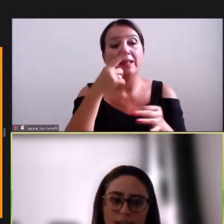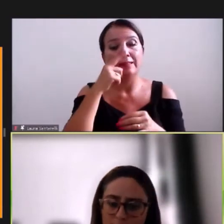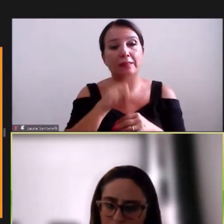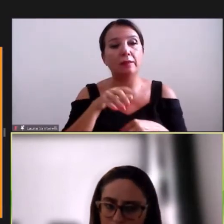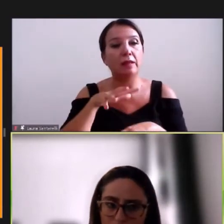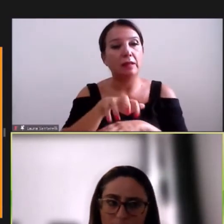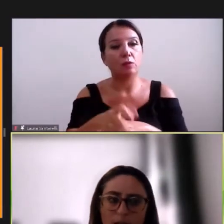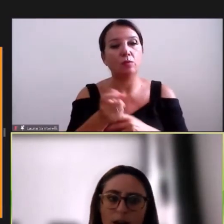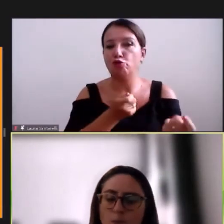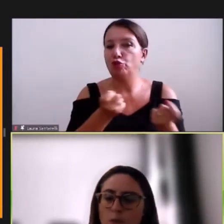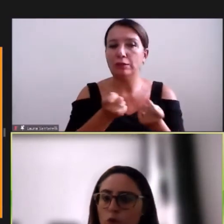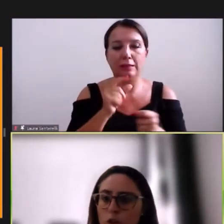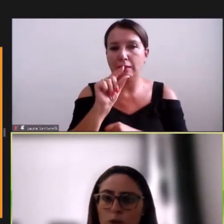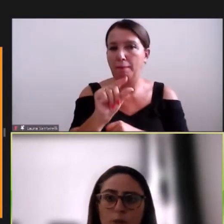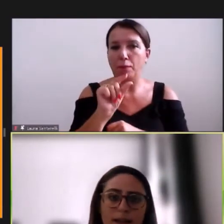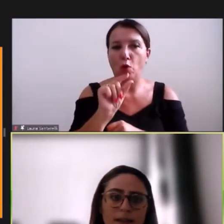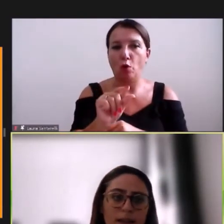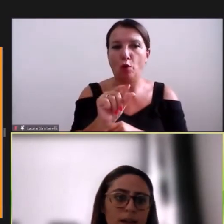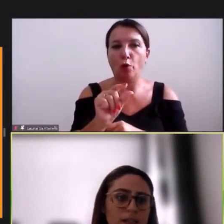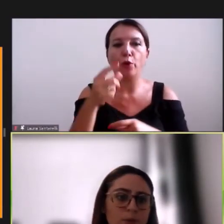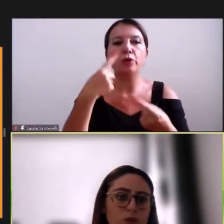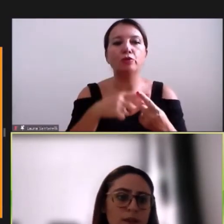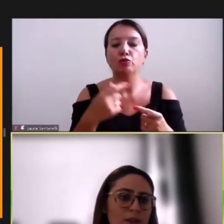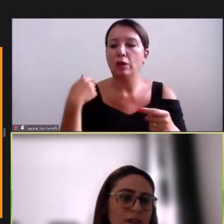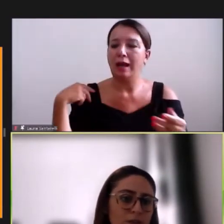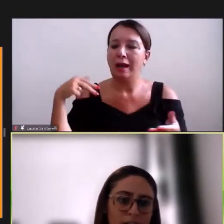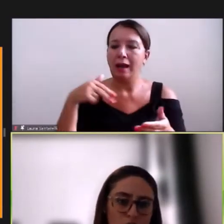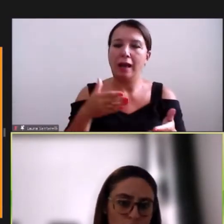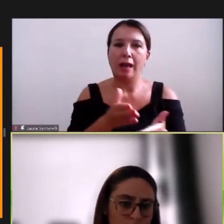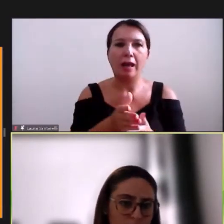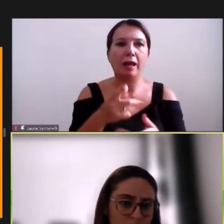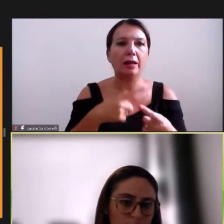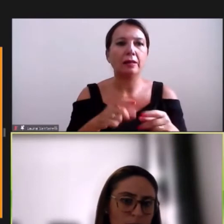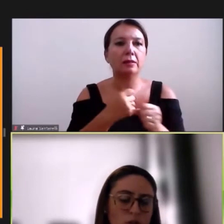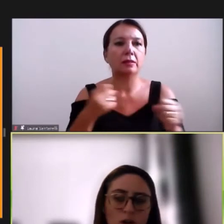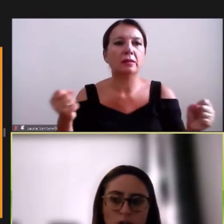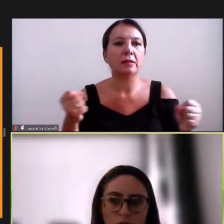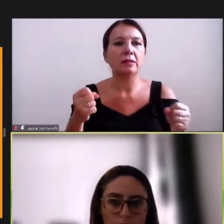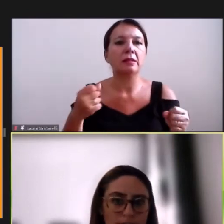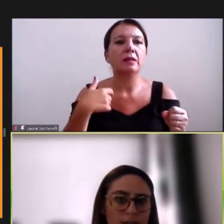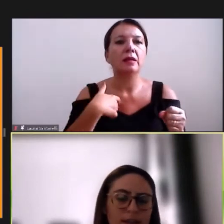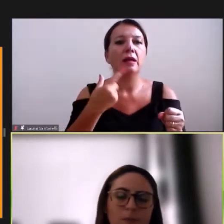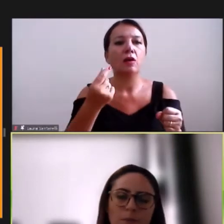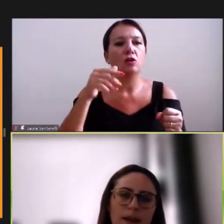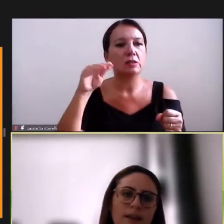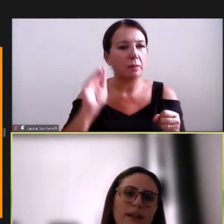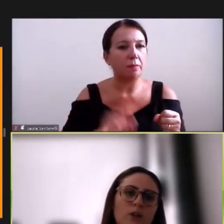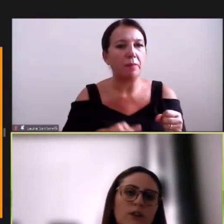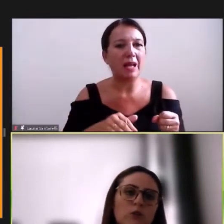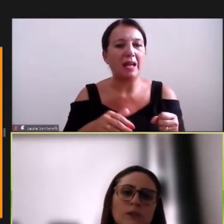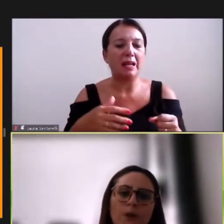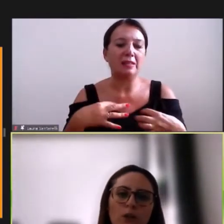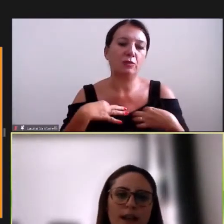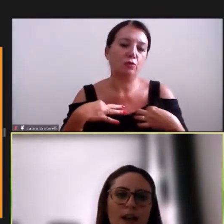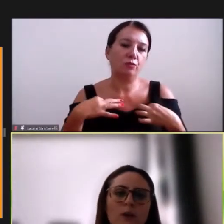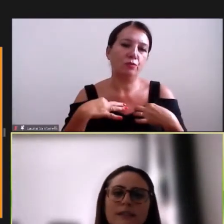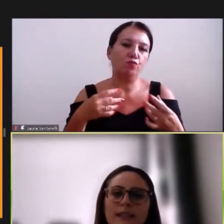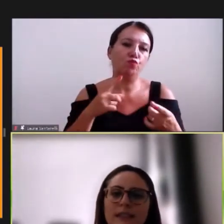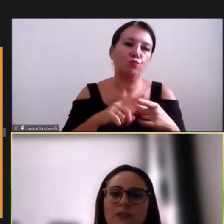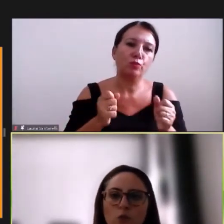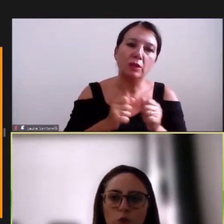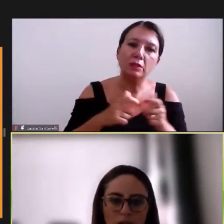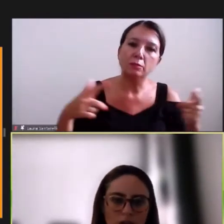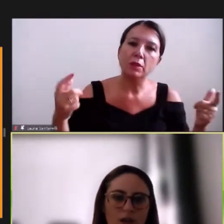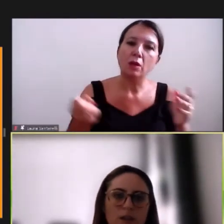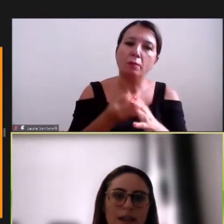poco gestita. Abbiamo avuto negli ultimi anni l'esplosione della fast fashion e dei prodotti a basso costo, che inevitabilmente hanno fatto esplodere la